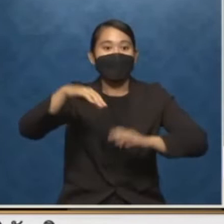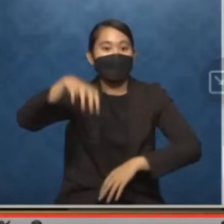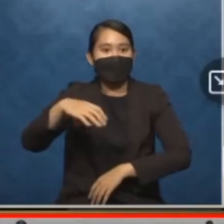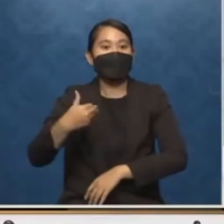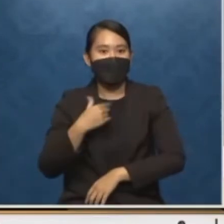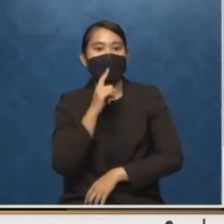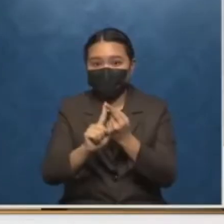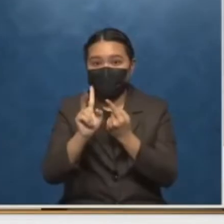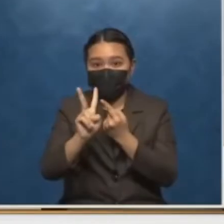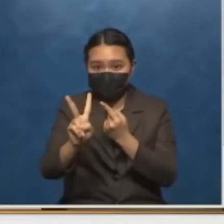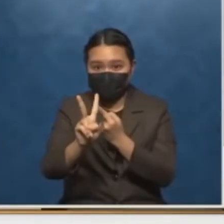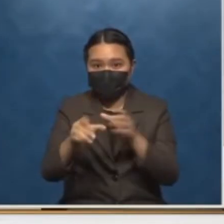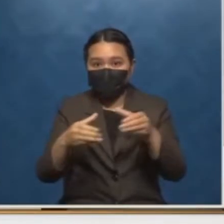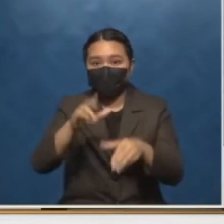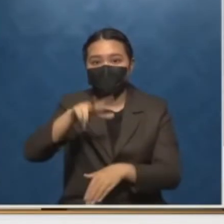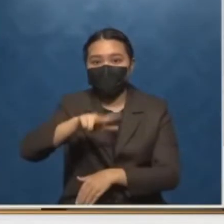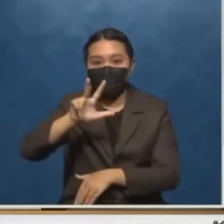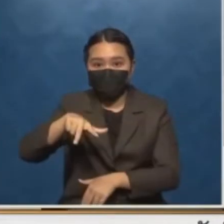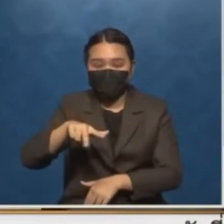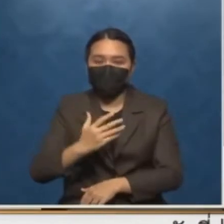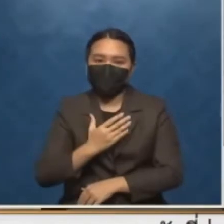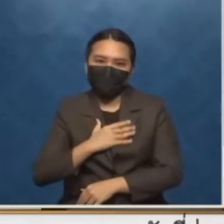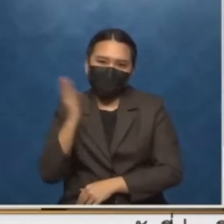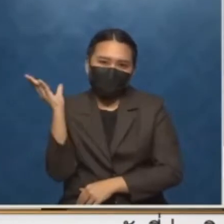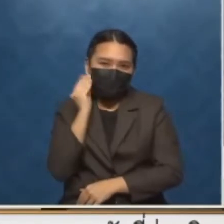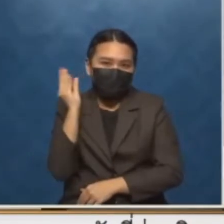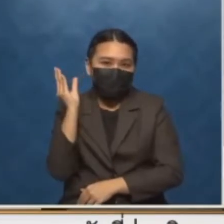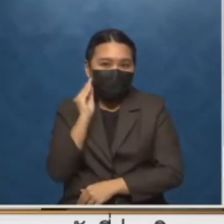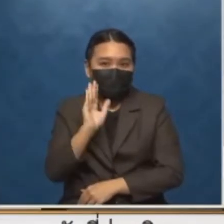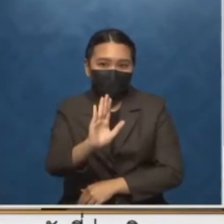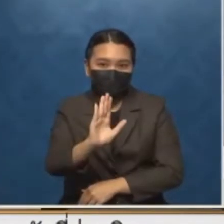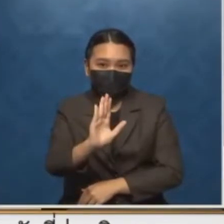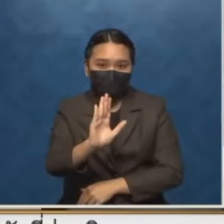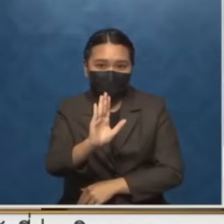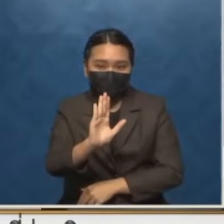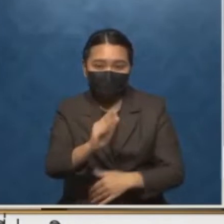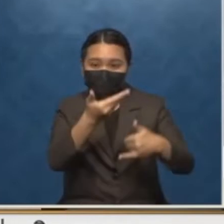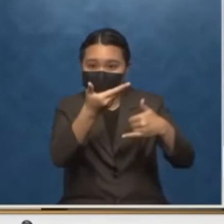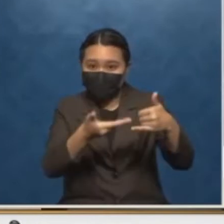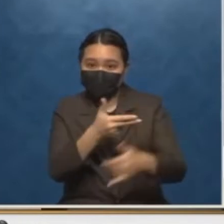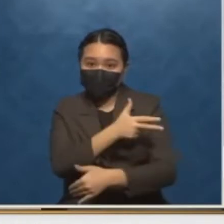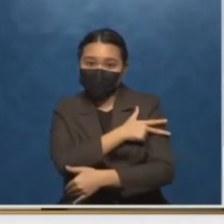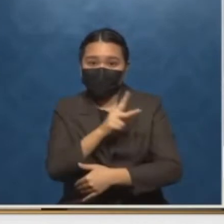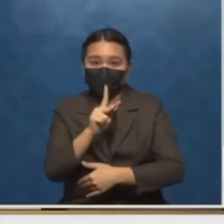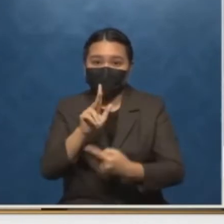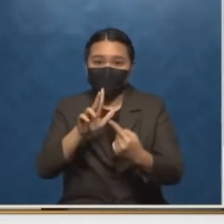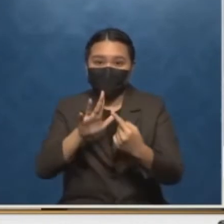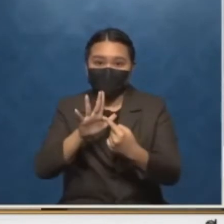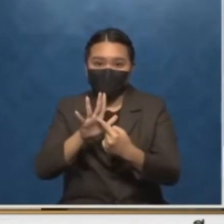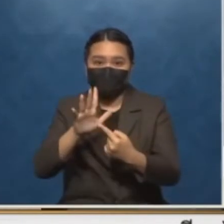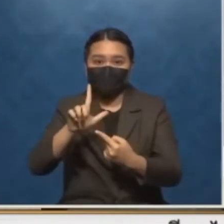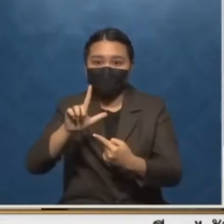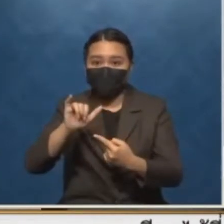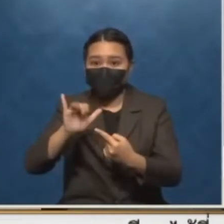ากครับผมฟังท่านคุณหญิงดร.กัลยาโสภณพนิชต้องขอบคุ